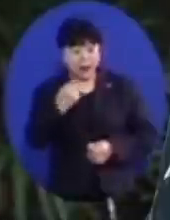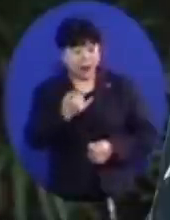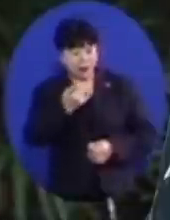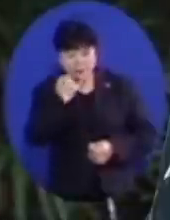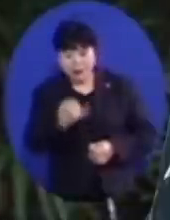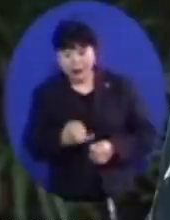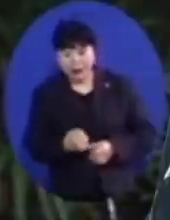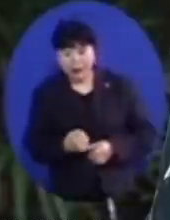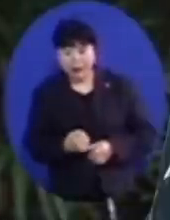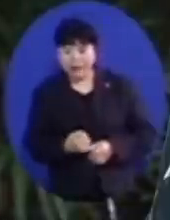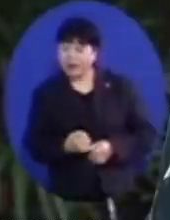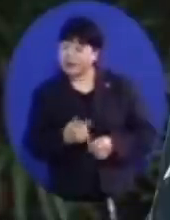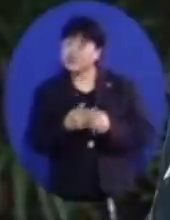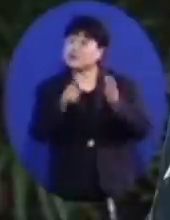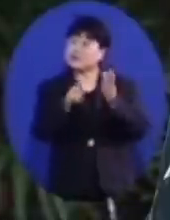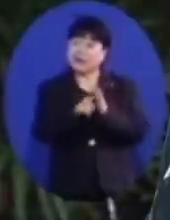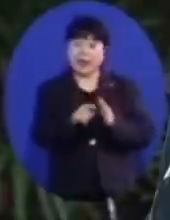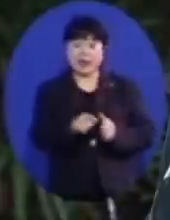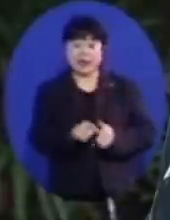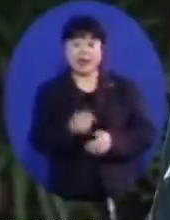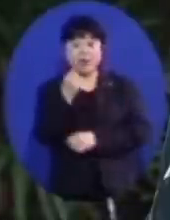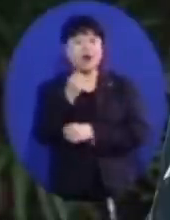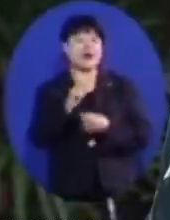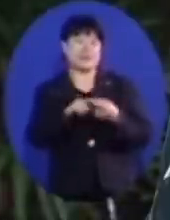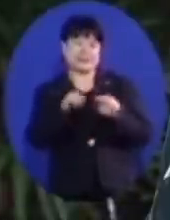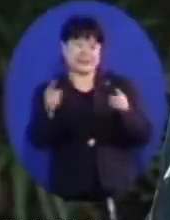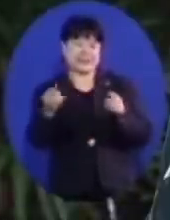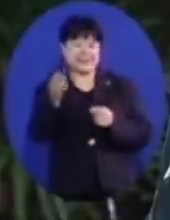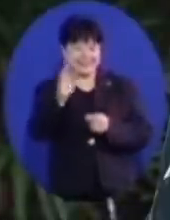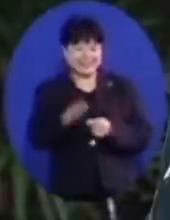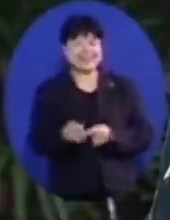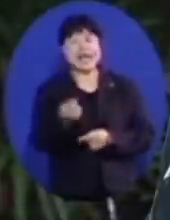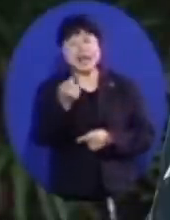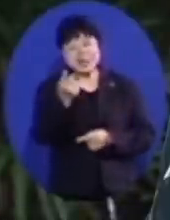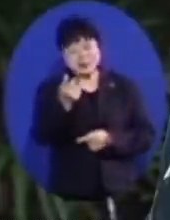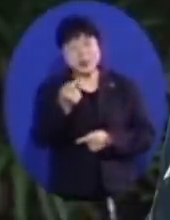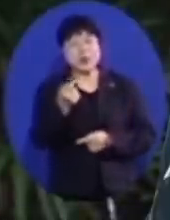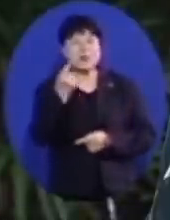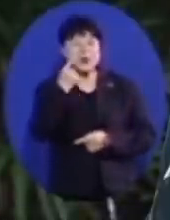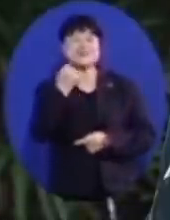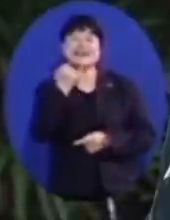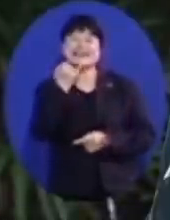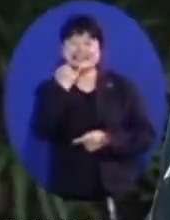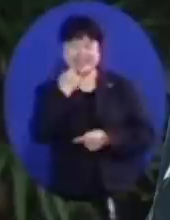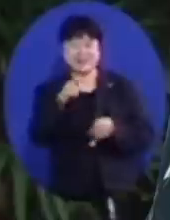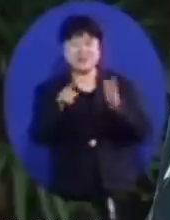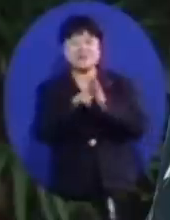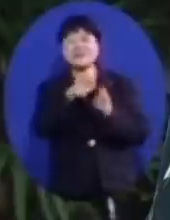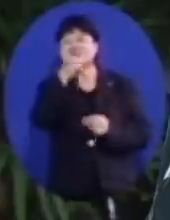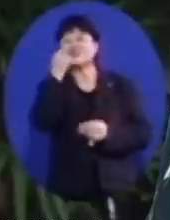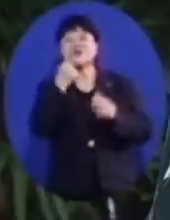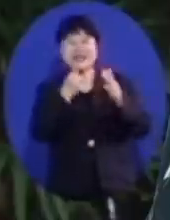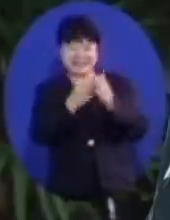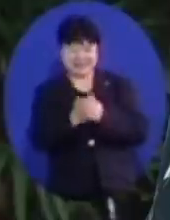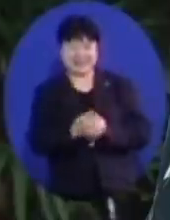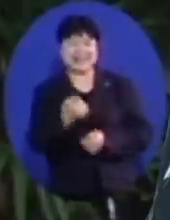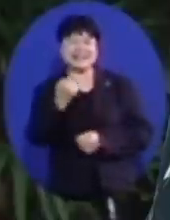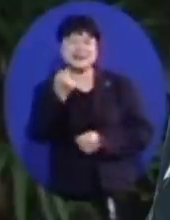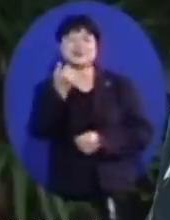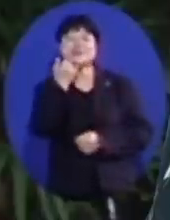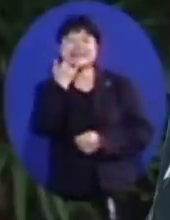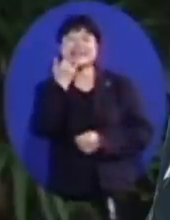괜찮아요 원래는 안 괜찮은데 내가 특별히 해주니까 조금씩 거짓말하고